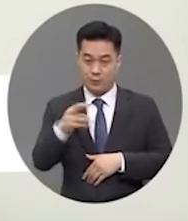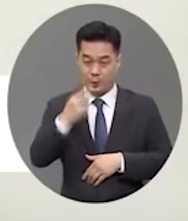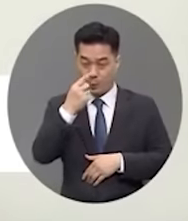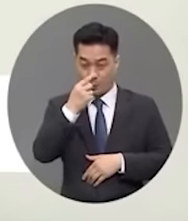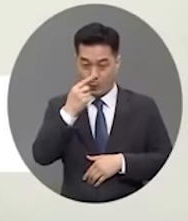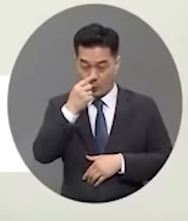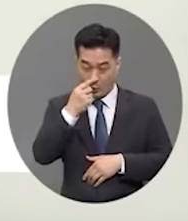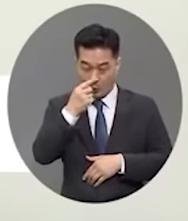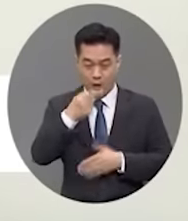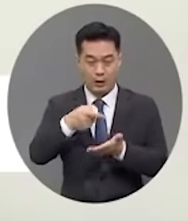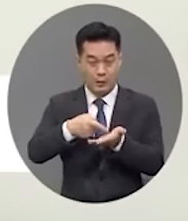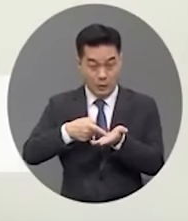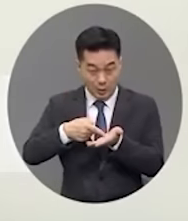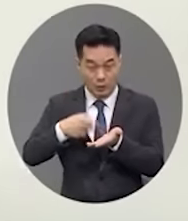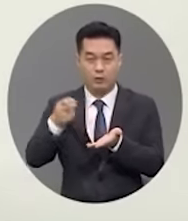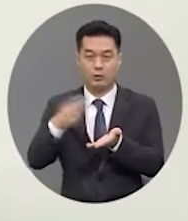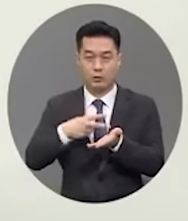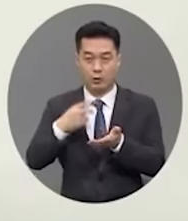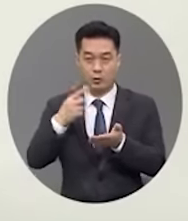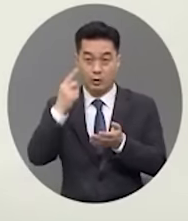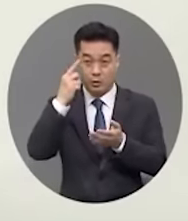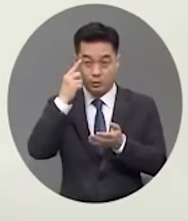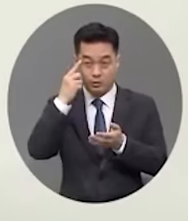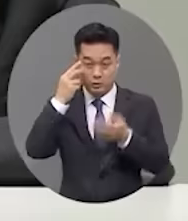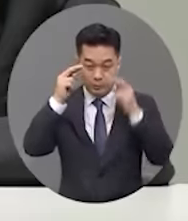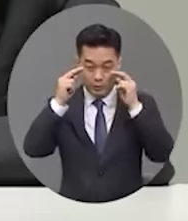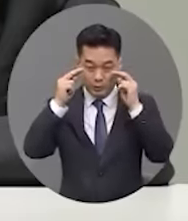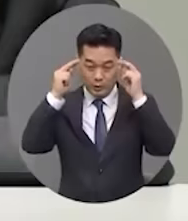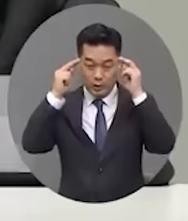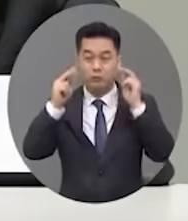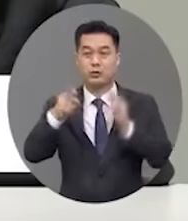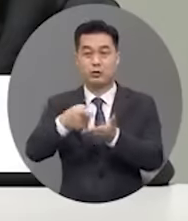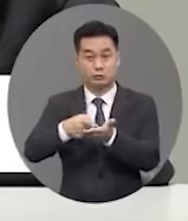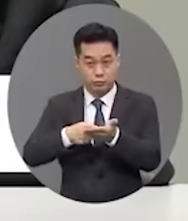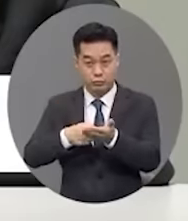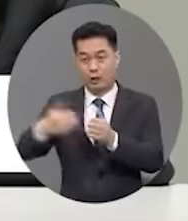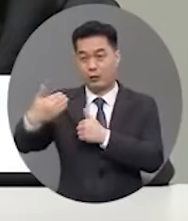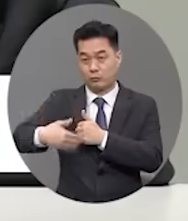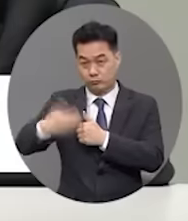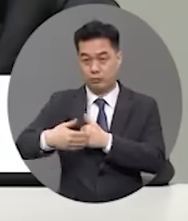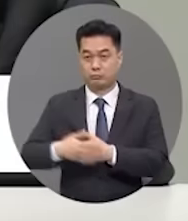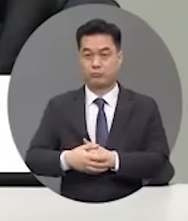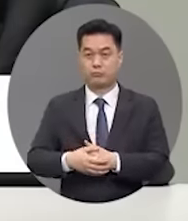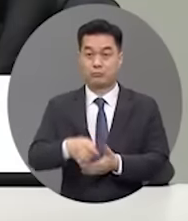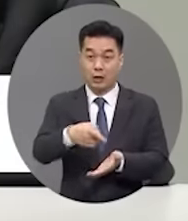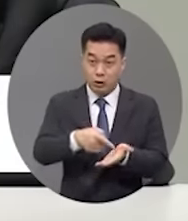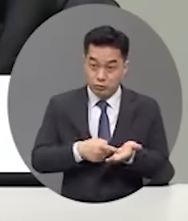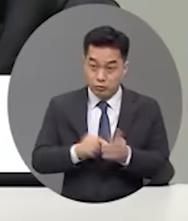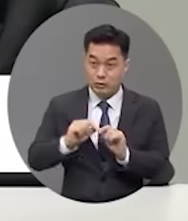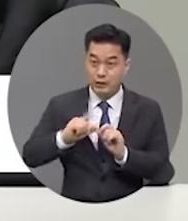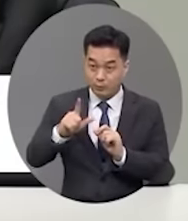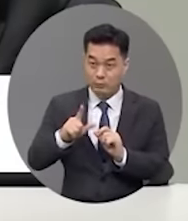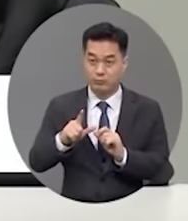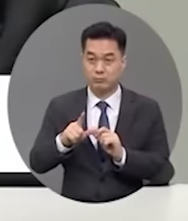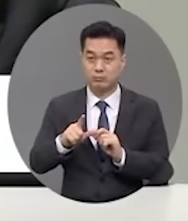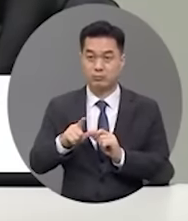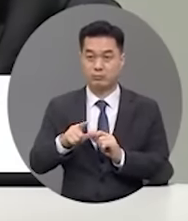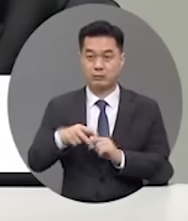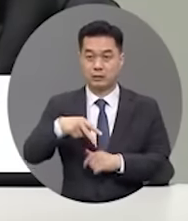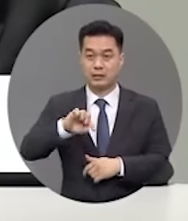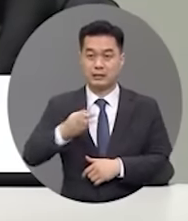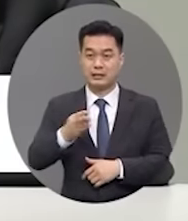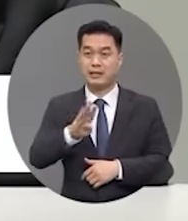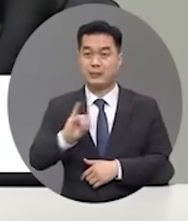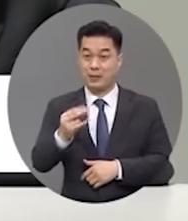또 눈꺼풀을 올려주는 수술까지 권했습니다. 비염 진단 받으면은 수술비